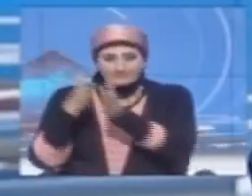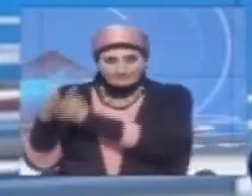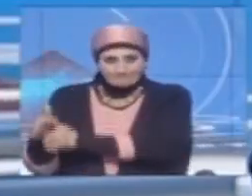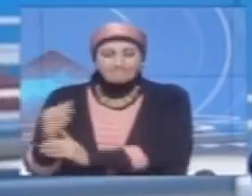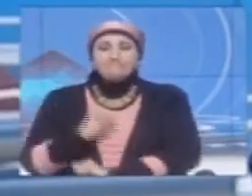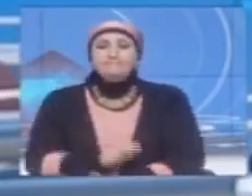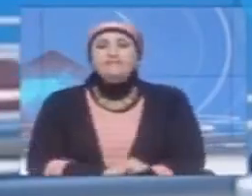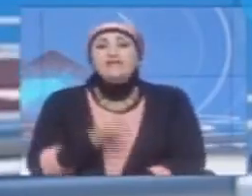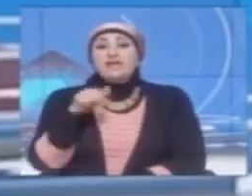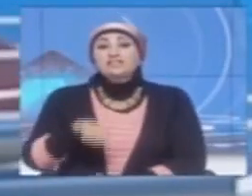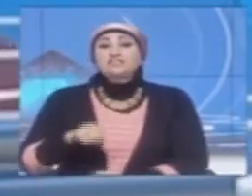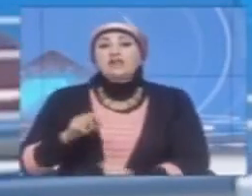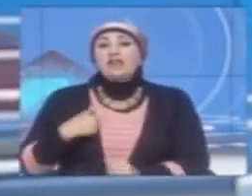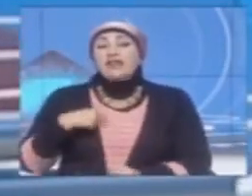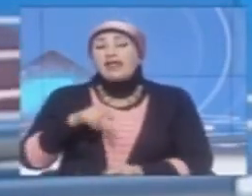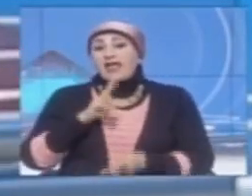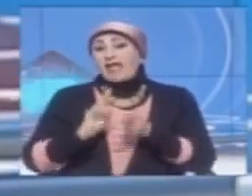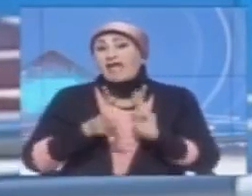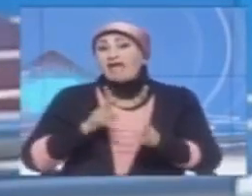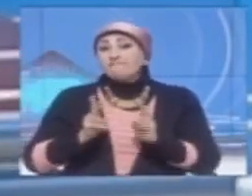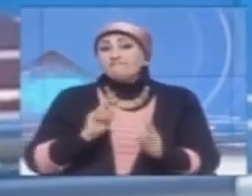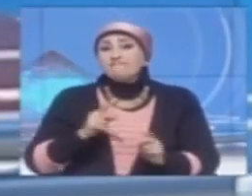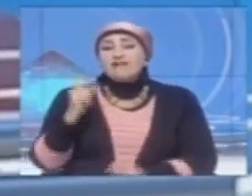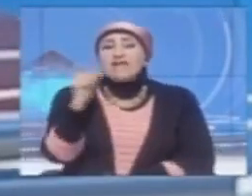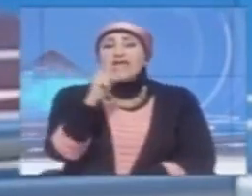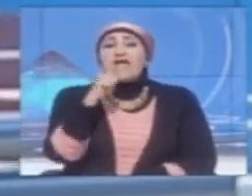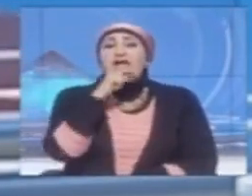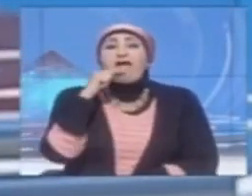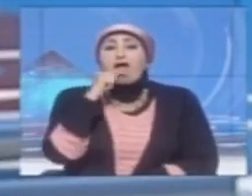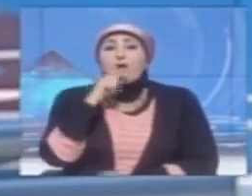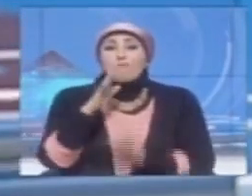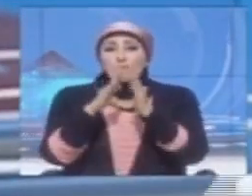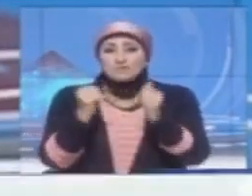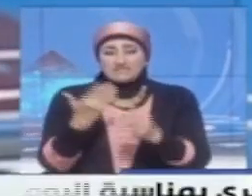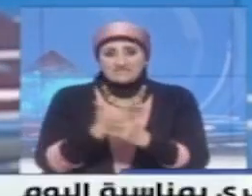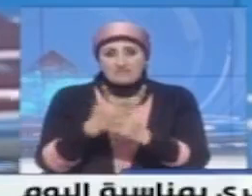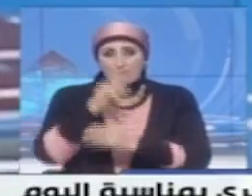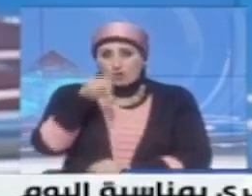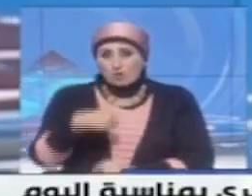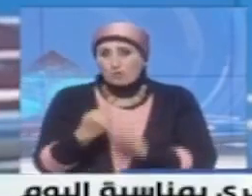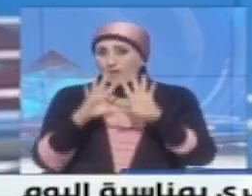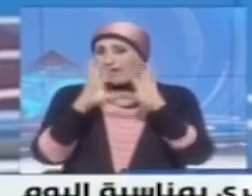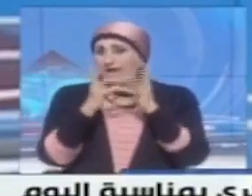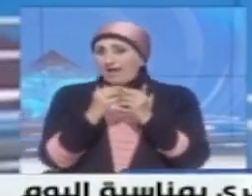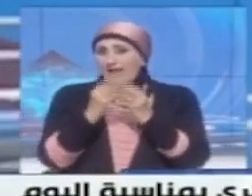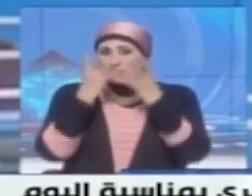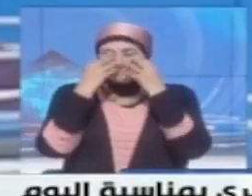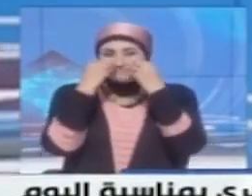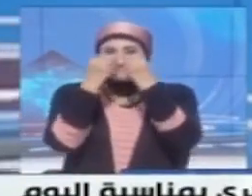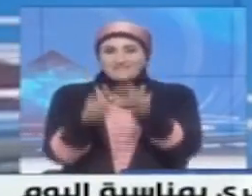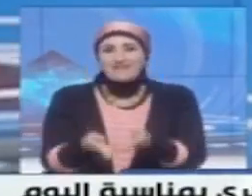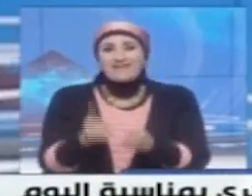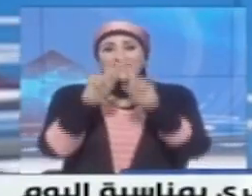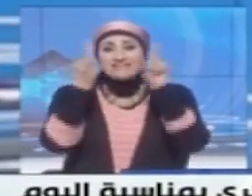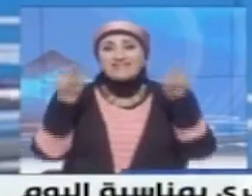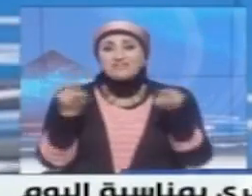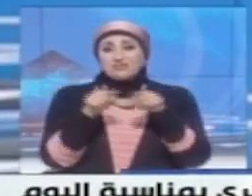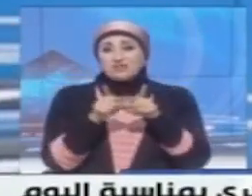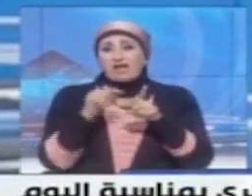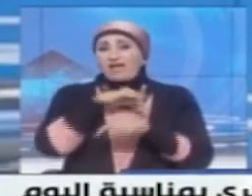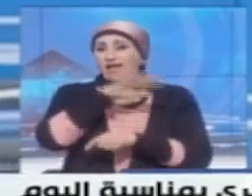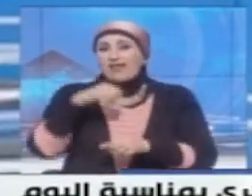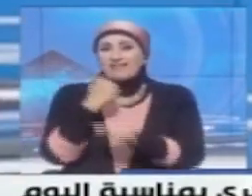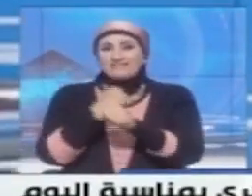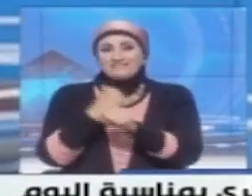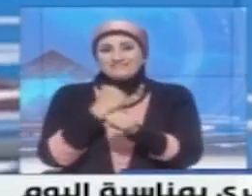على جانب آخر، انطلقت فعاليات واحتفالية الهلال الأحمر المصري بمناسبة اليوم العالمي للتطوع الذي يقام تحت شعار